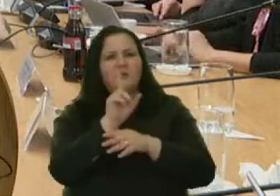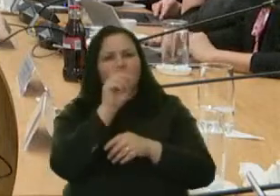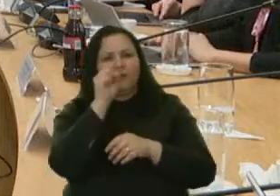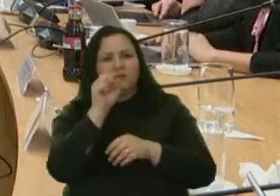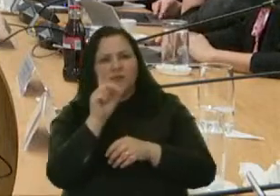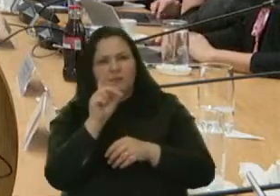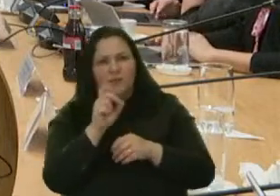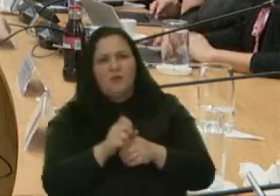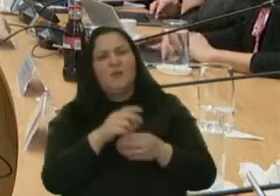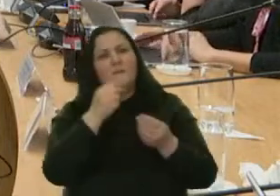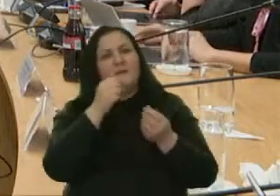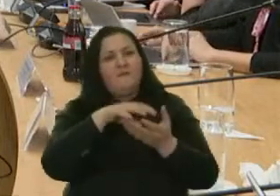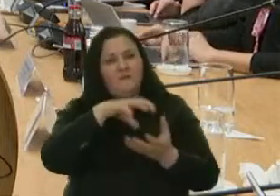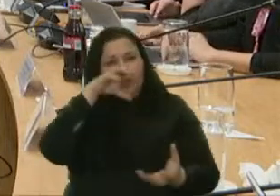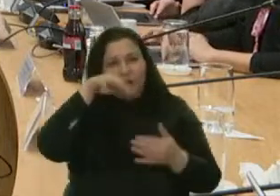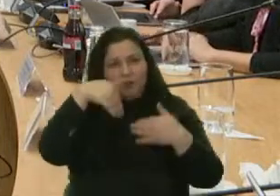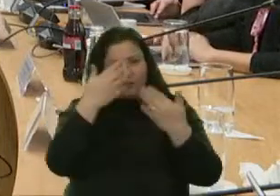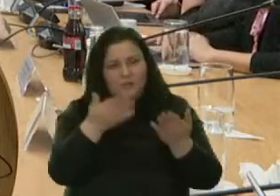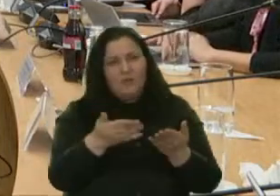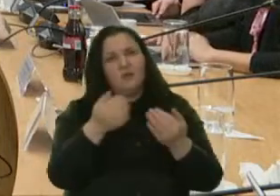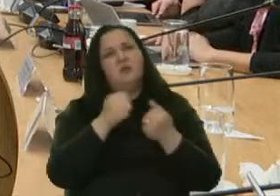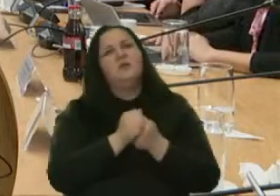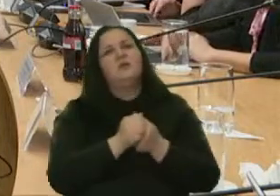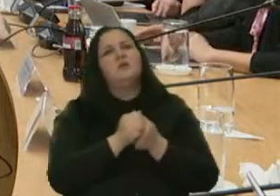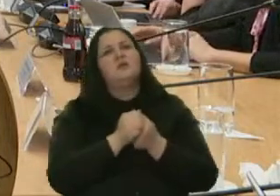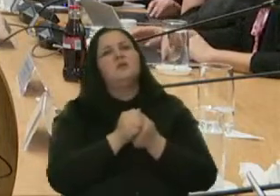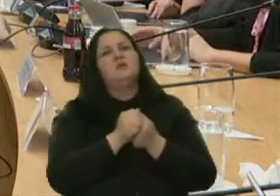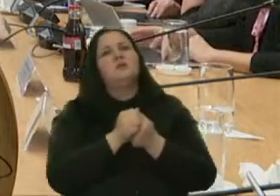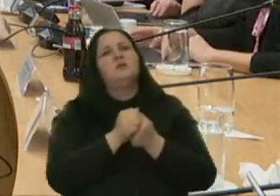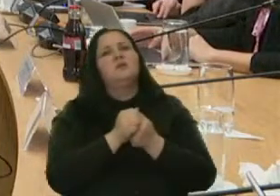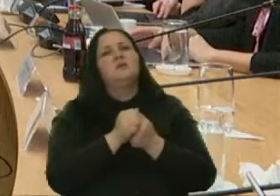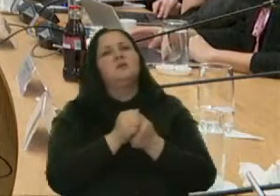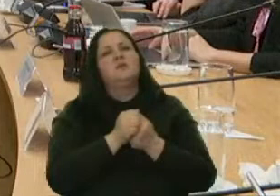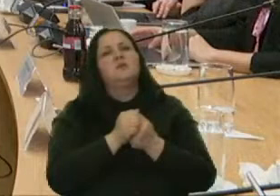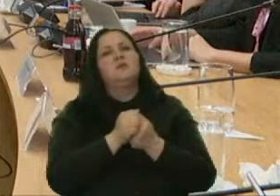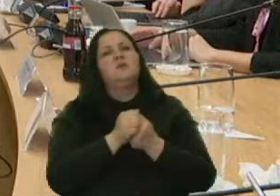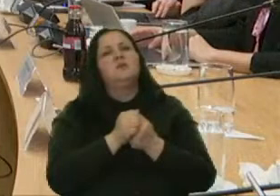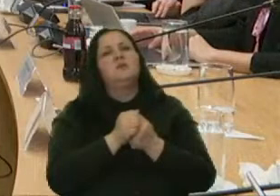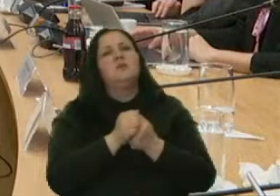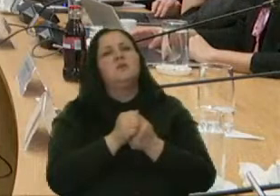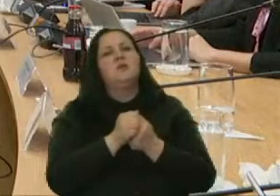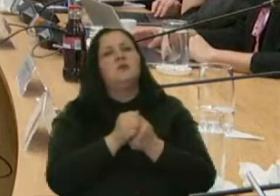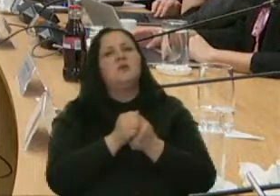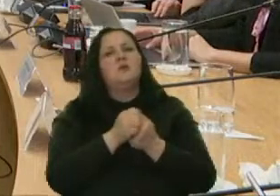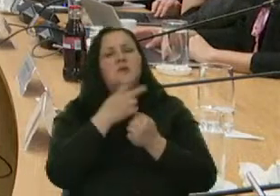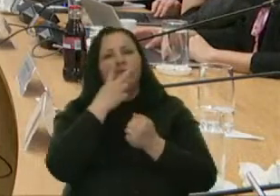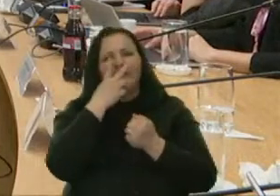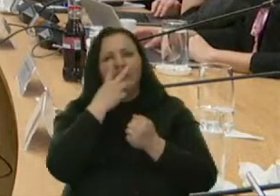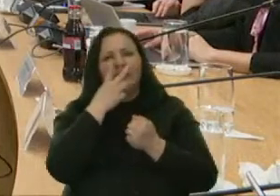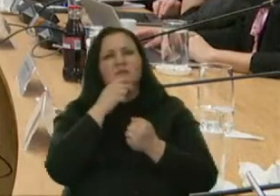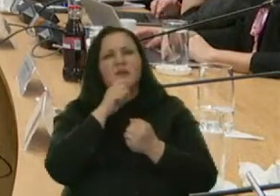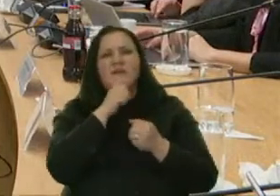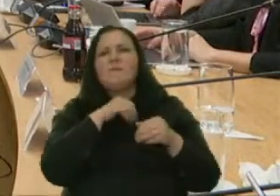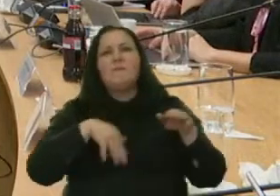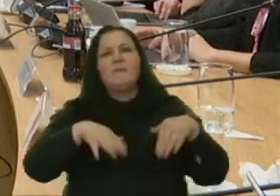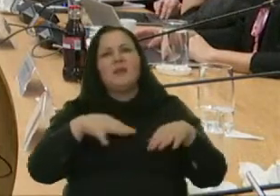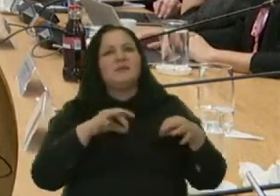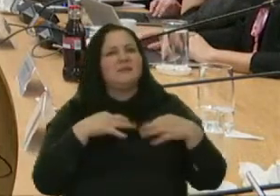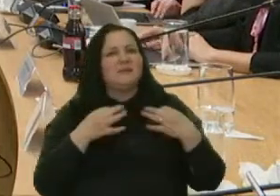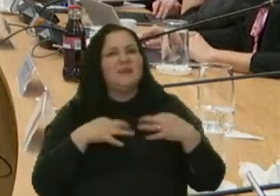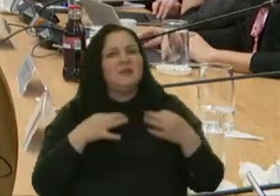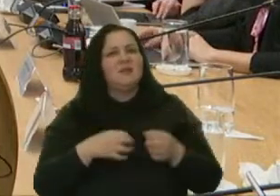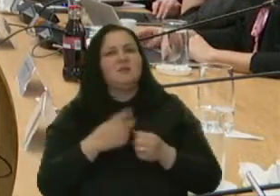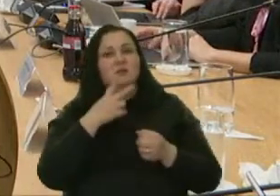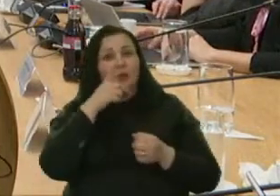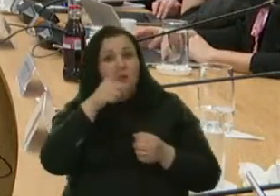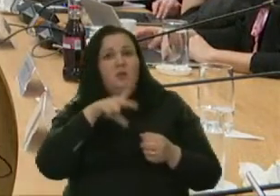Finanțarea personalului medical mm Ăă Deci domnul mătușan vedeți la Ministerul Sănătății să mă lămuriți și de acolo de sus în jos